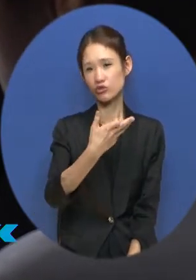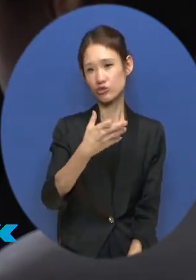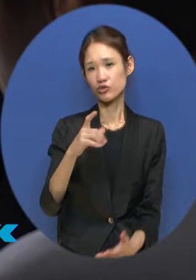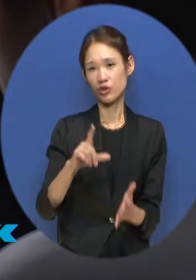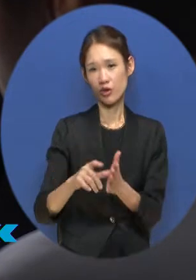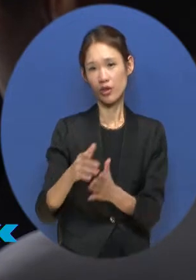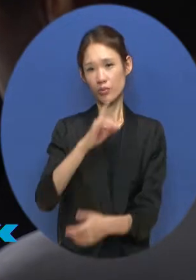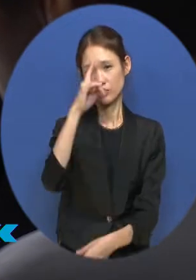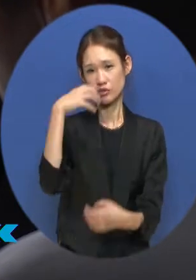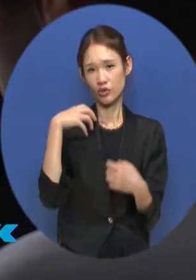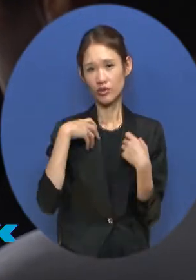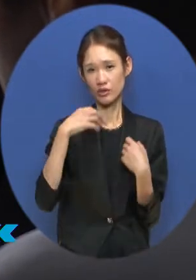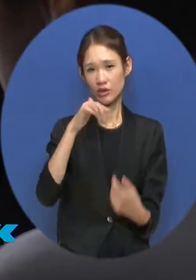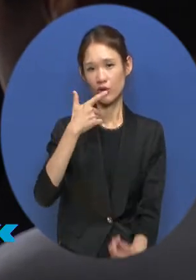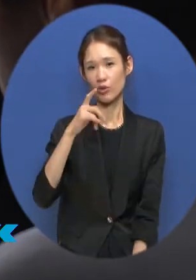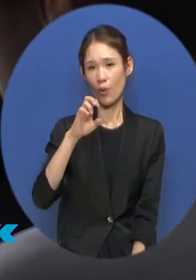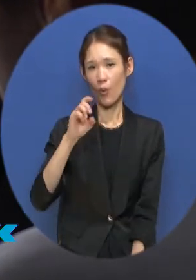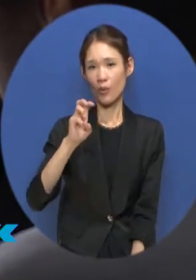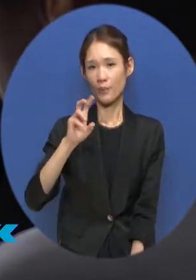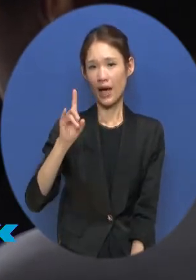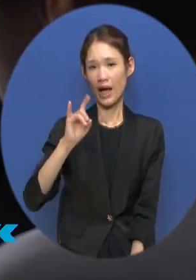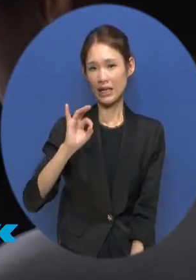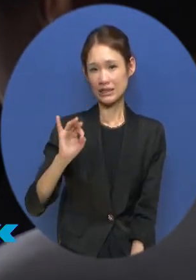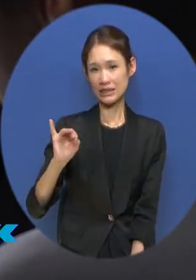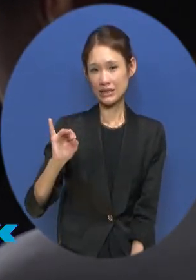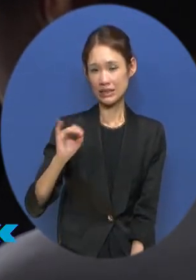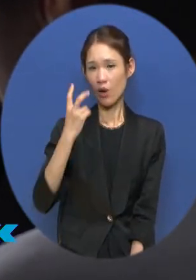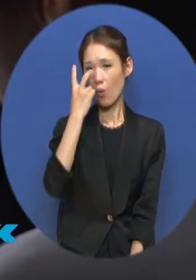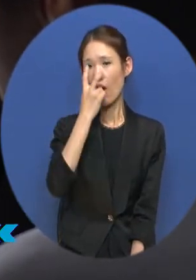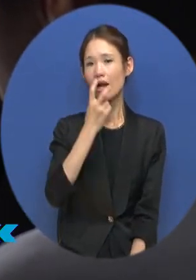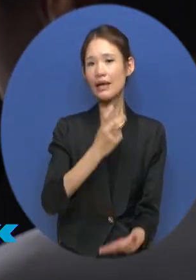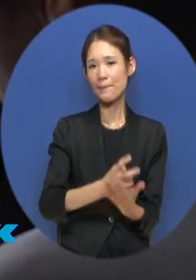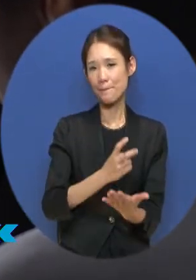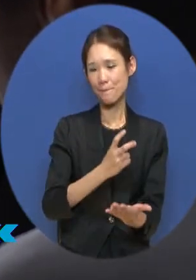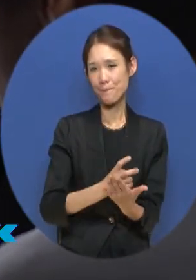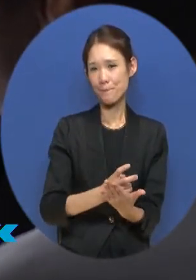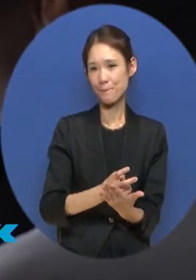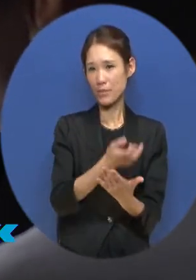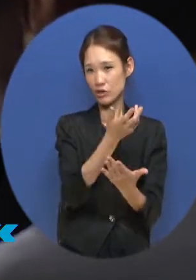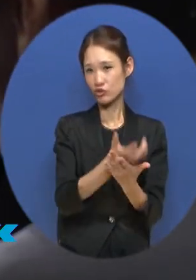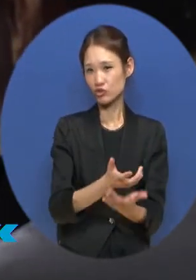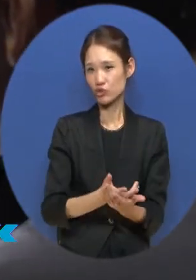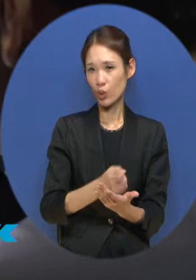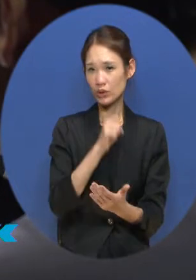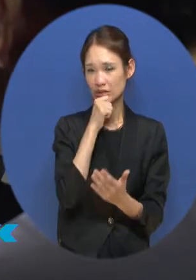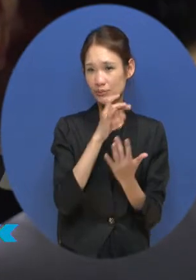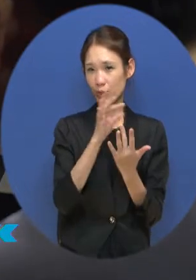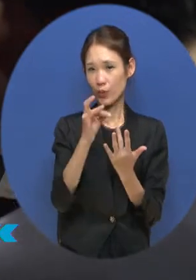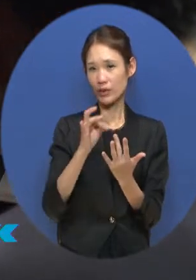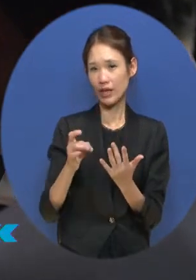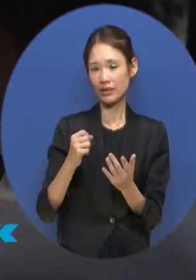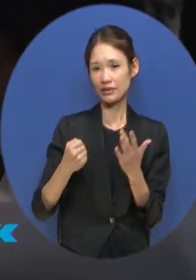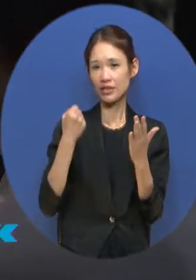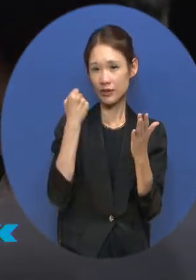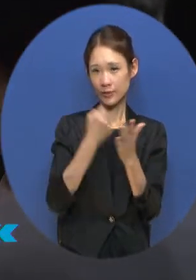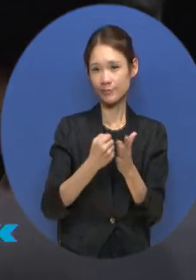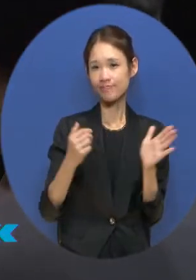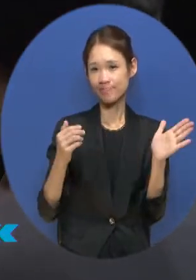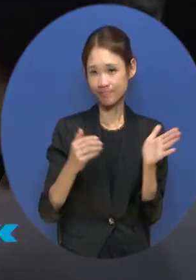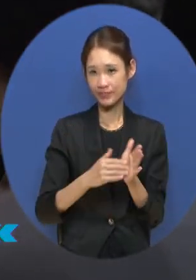정부에서는 곰팡이를 또 실내 공기질 관리법 거기에 하나의 주요 지표물질로 지정하고 있습니다.